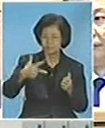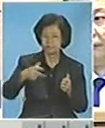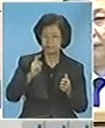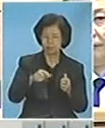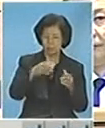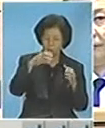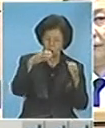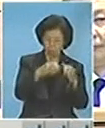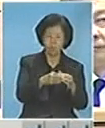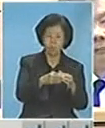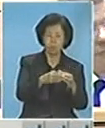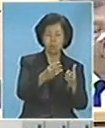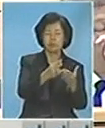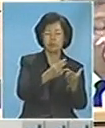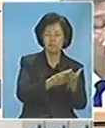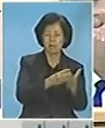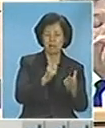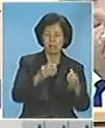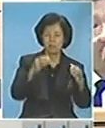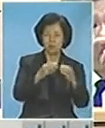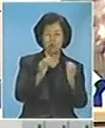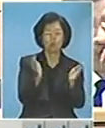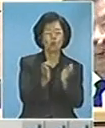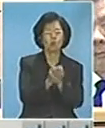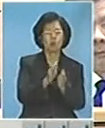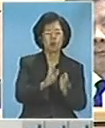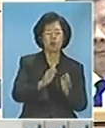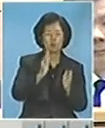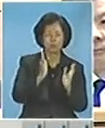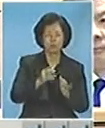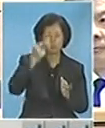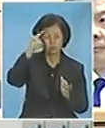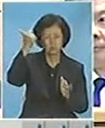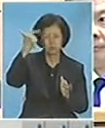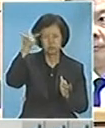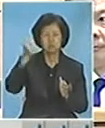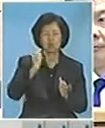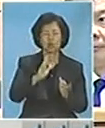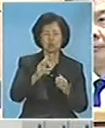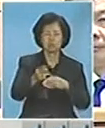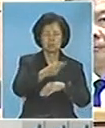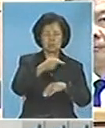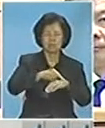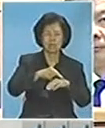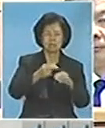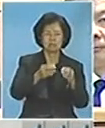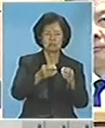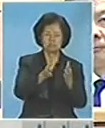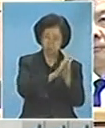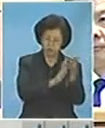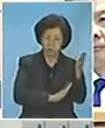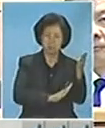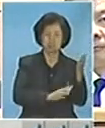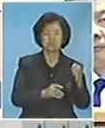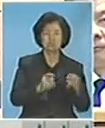ชาการซึ่งเป็นองค์กรรวมของนักปราชญ์ระดับชาติทั้งแผ่นดินเป็นนักป